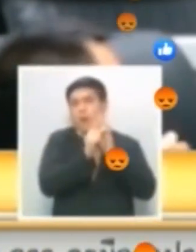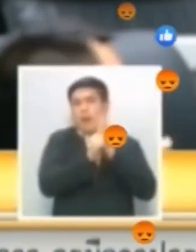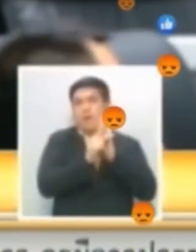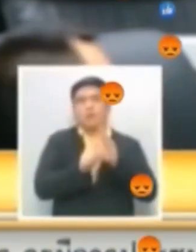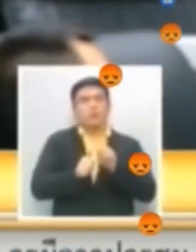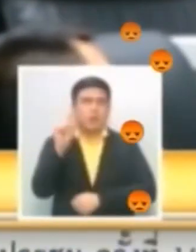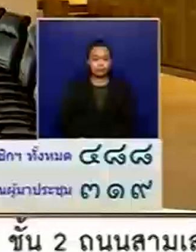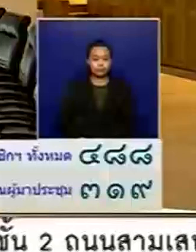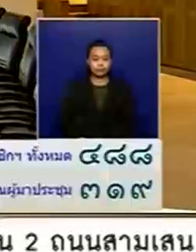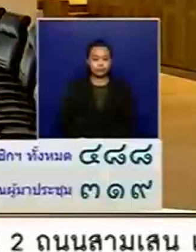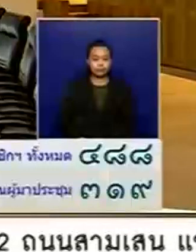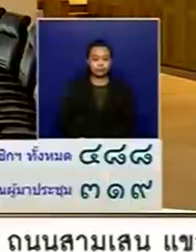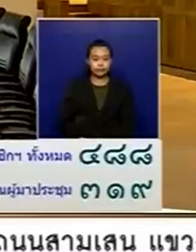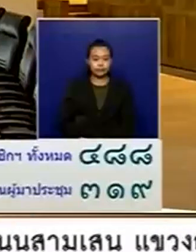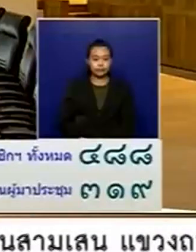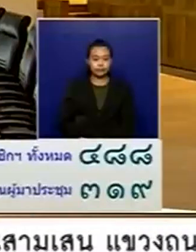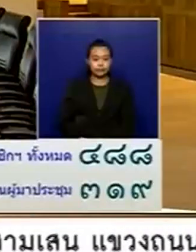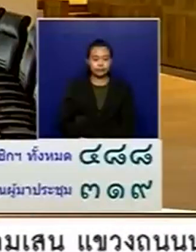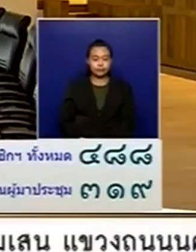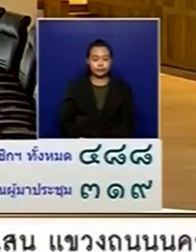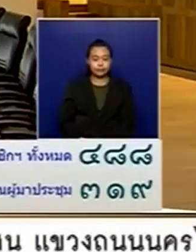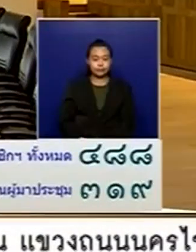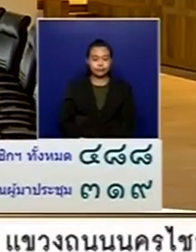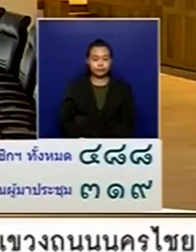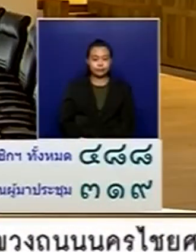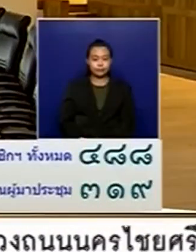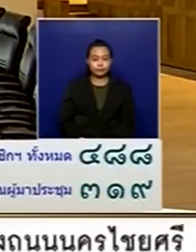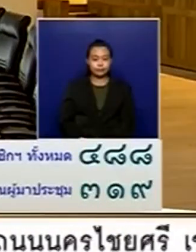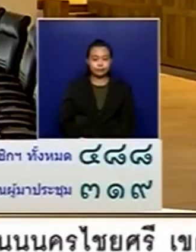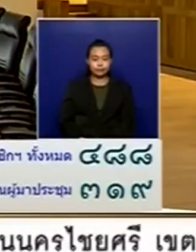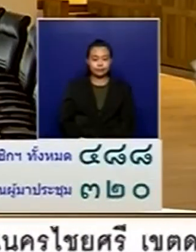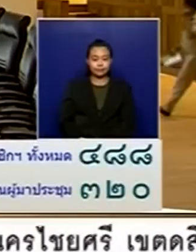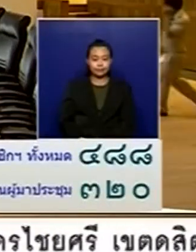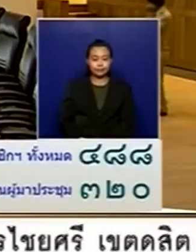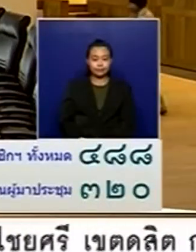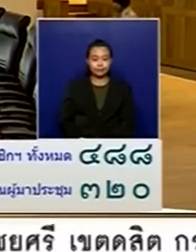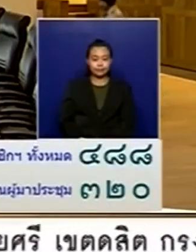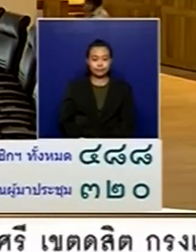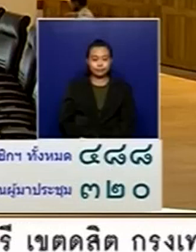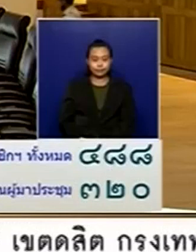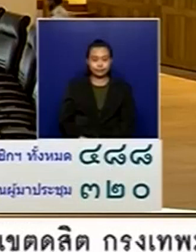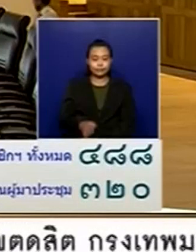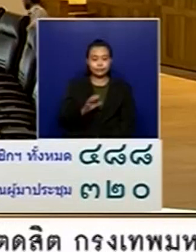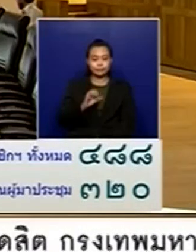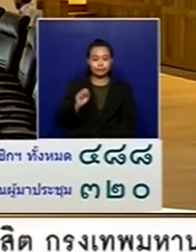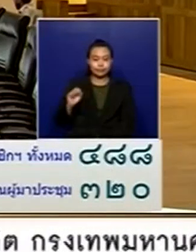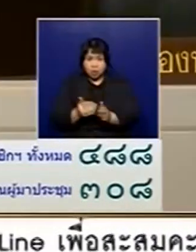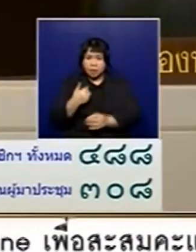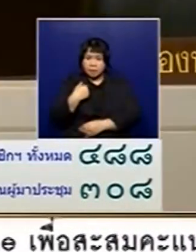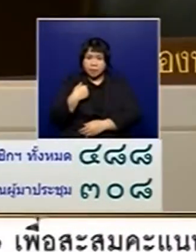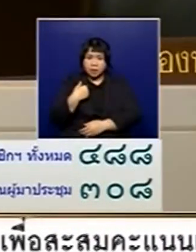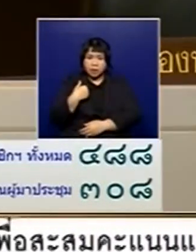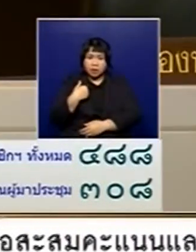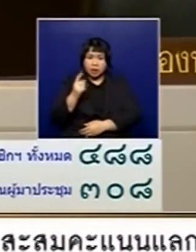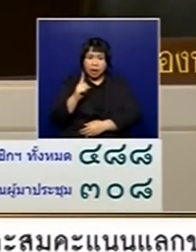แล้วก็เป็นไปตามไทม์ไลน์ที่กำหนดซึ่งหลังจากที่ประชุมสภาผู้แทนราษฎรพิจารณาวาระ2และวาระ3แล้วเสร็จในวัน